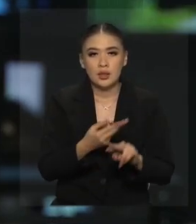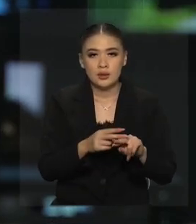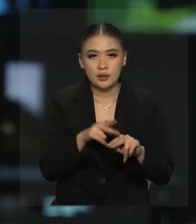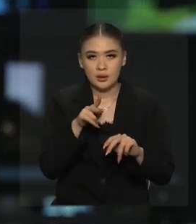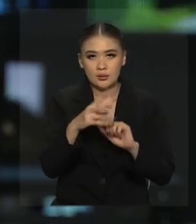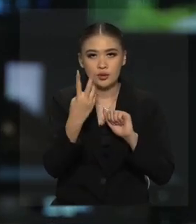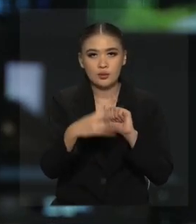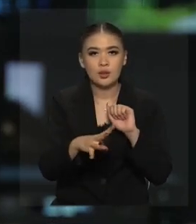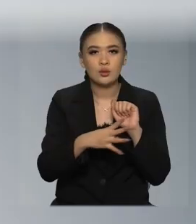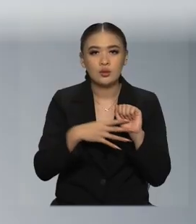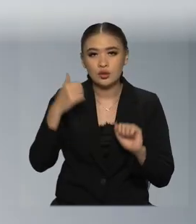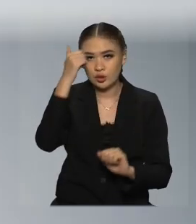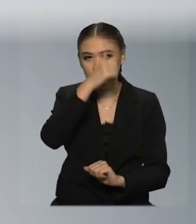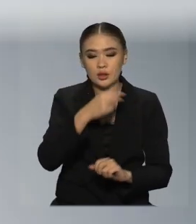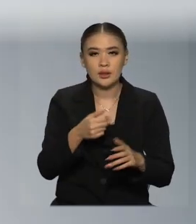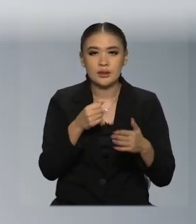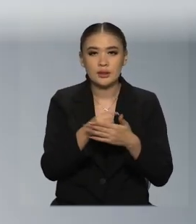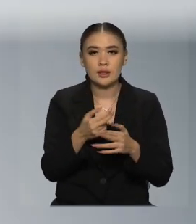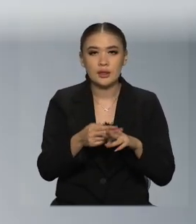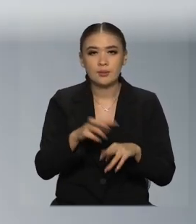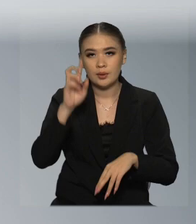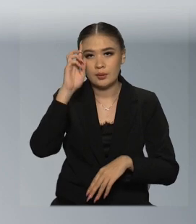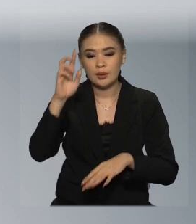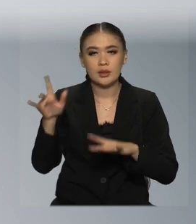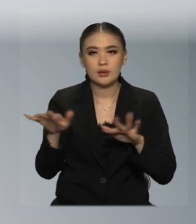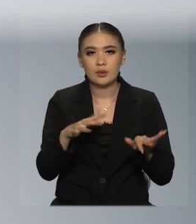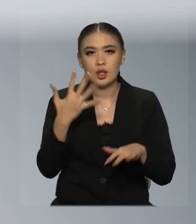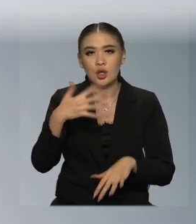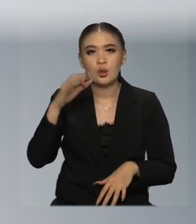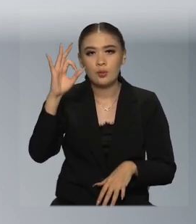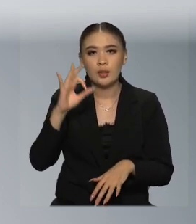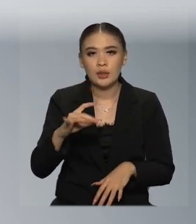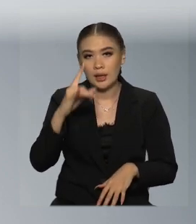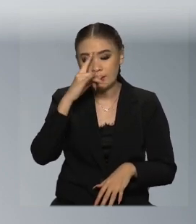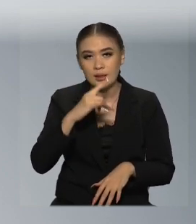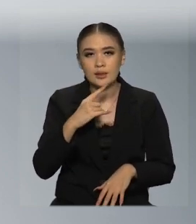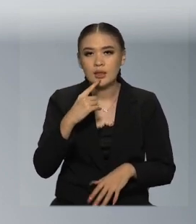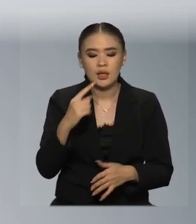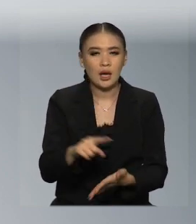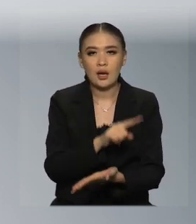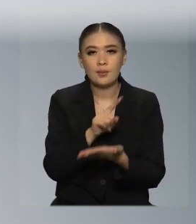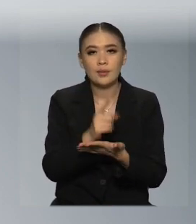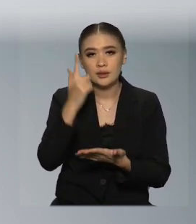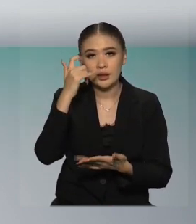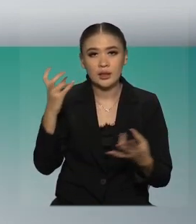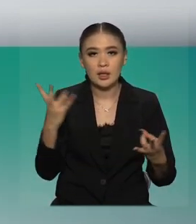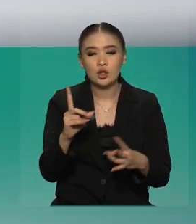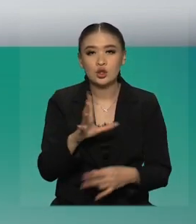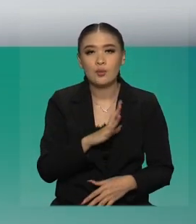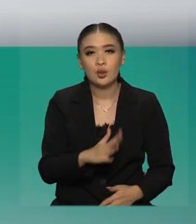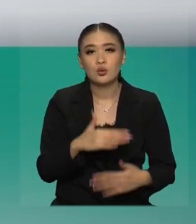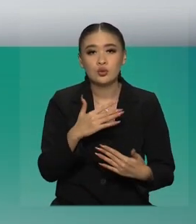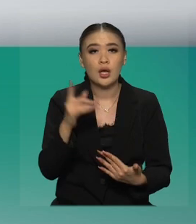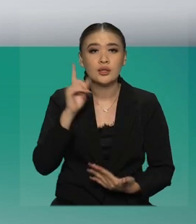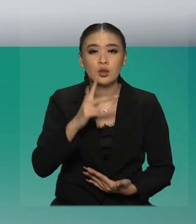бойынша 2029 жылға дейін мемлекеттік қызметкерлердің 50% қазақ тілін білуі тиіс. Әйтпесе, олардың үлесі